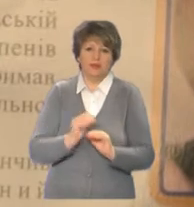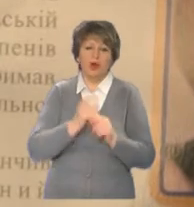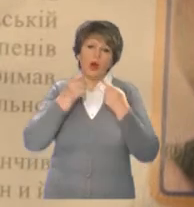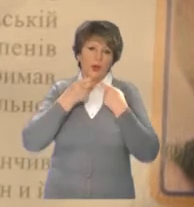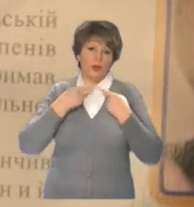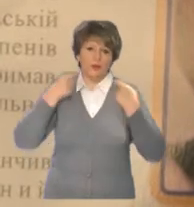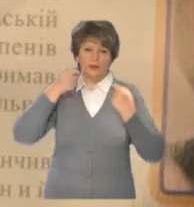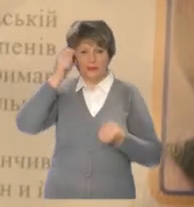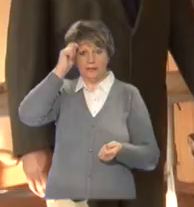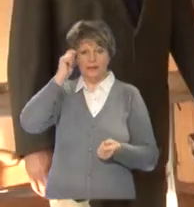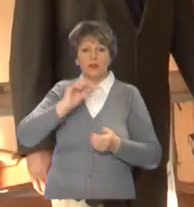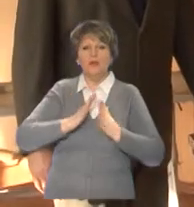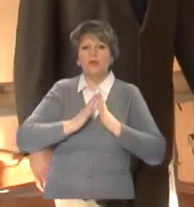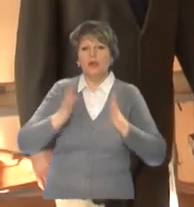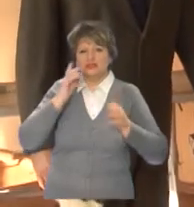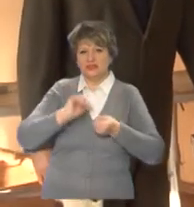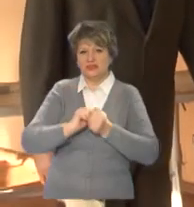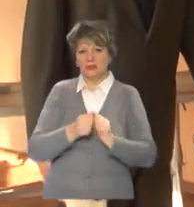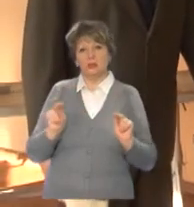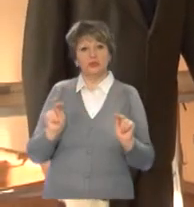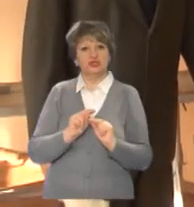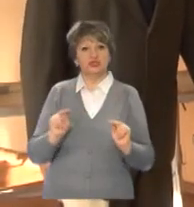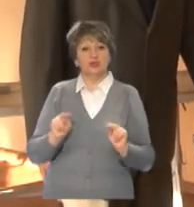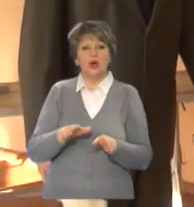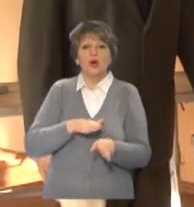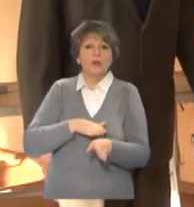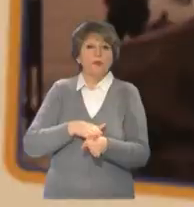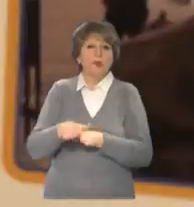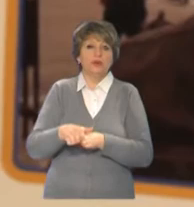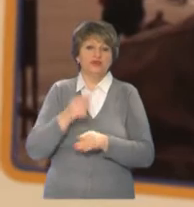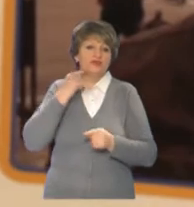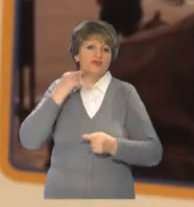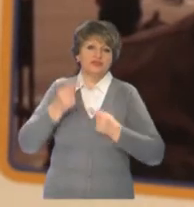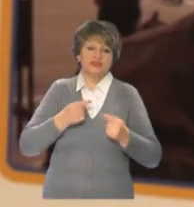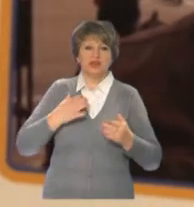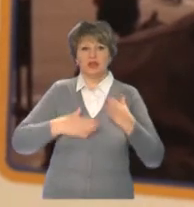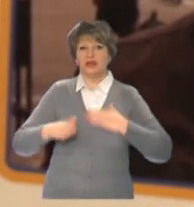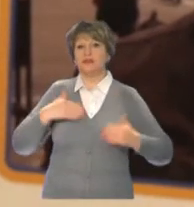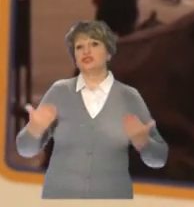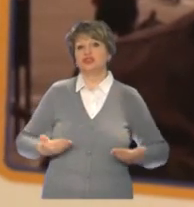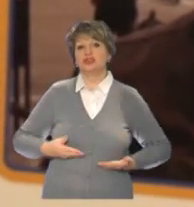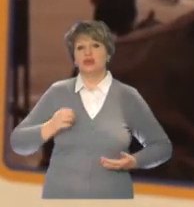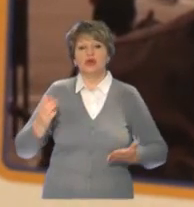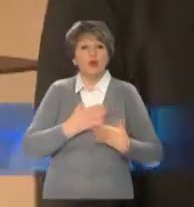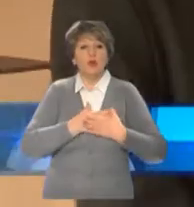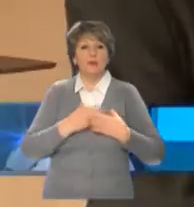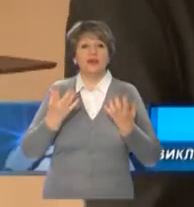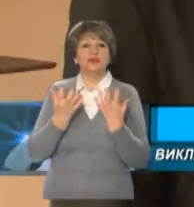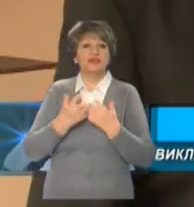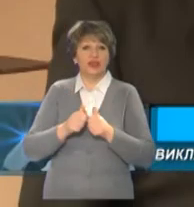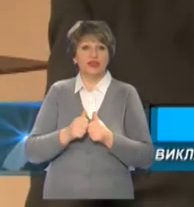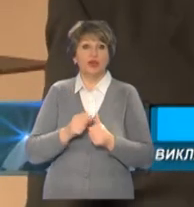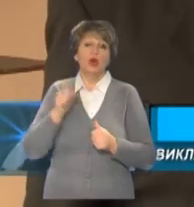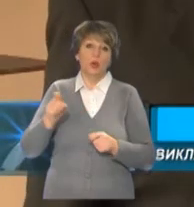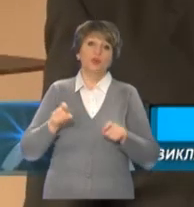посмішка Андрія найбільше запам'яталась його вчителям. Абсолютний оптиміст, завжди радів життю та обожнював техніку. А он все